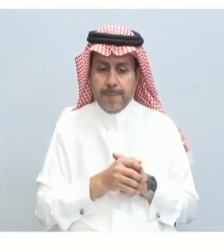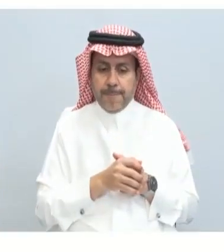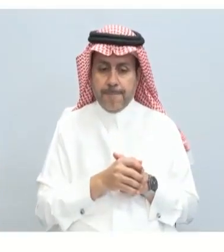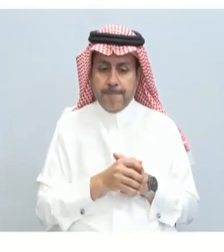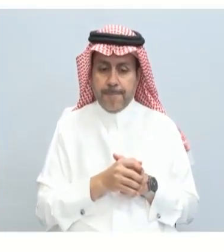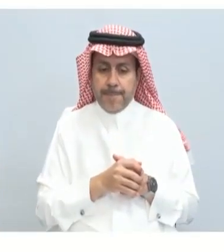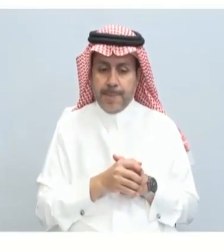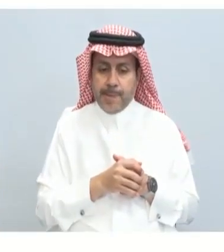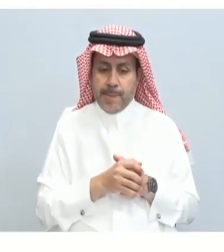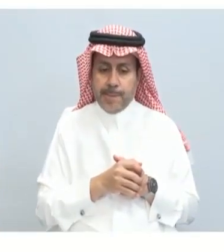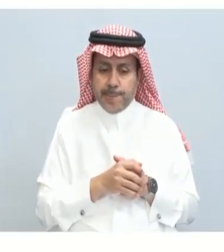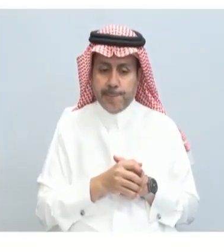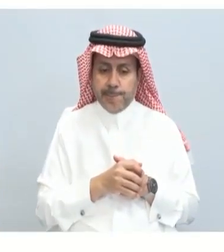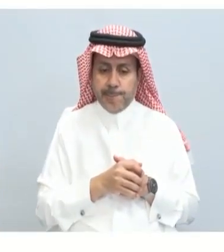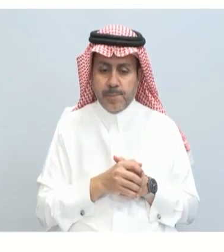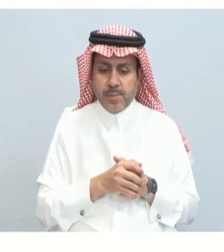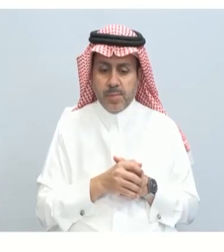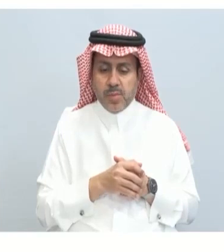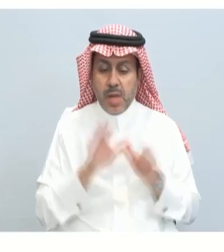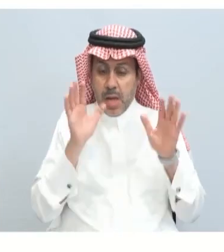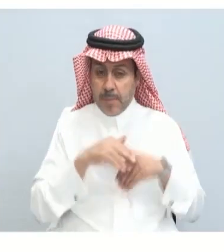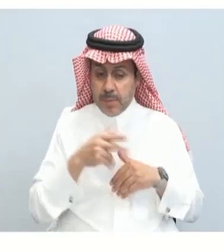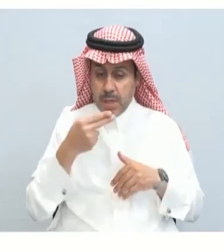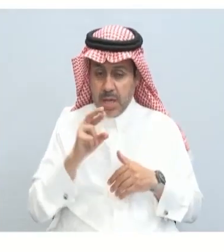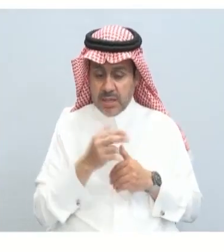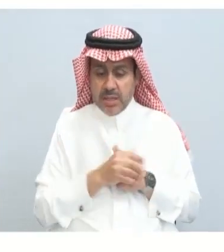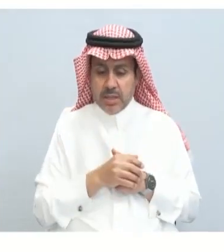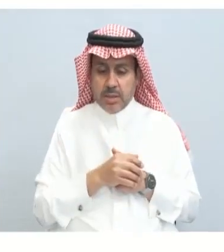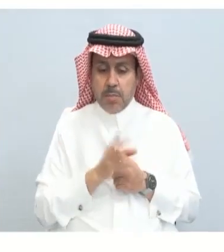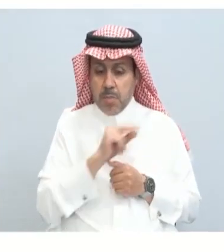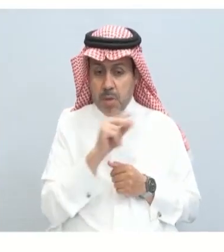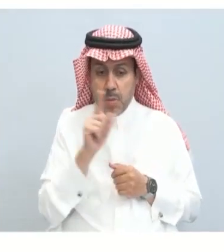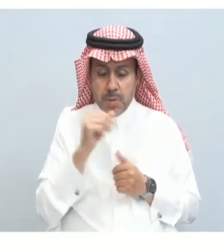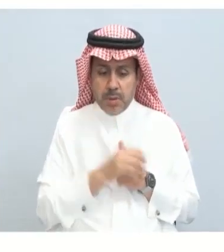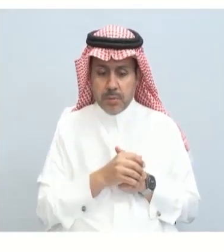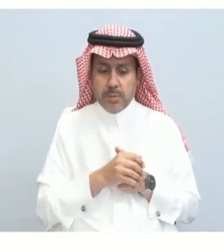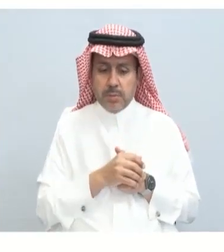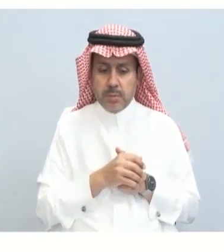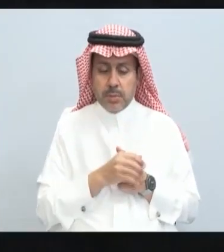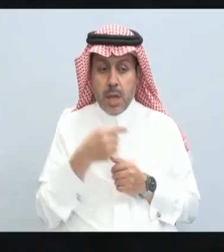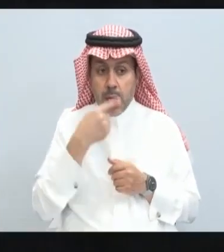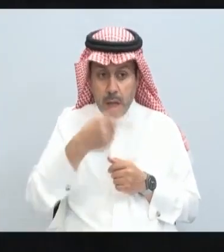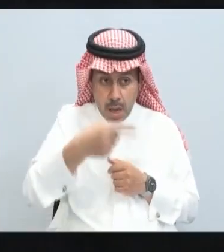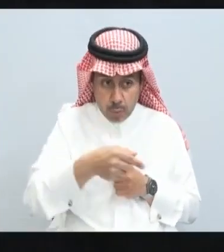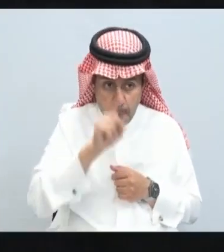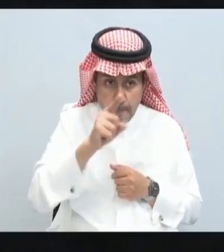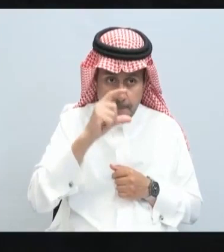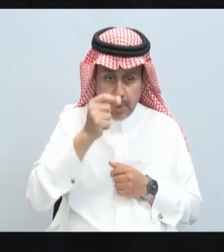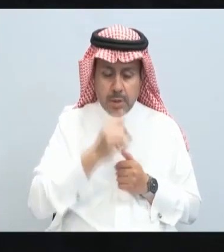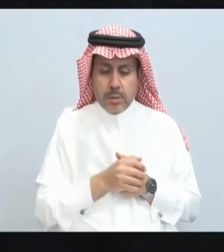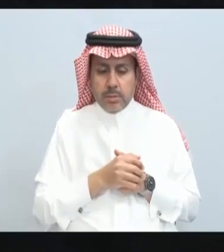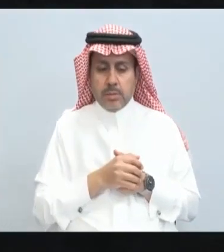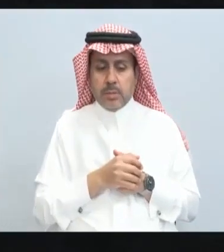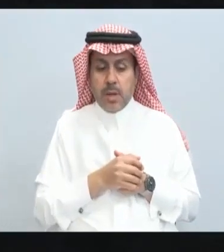استعاره وليس حقيقه حدثت بدرا مثلا عبد العزيز مثل بدر في علو منزلته اقوم مثلا حدثت بدرا